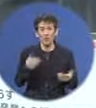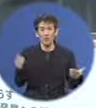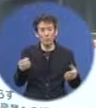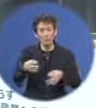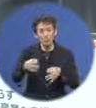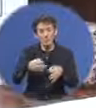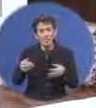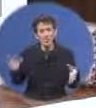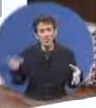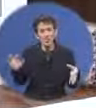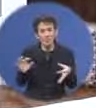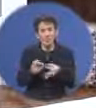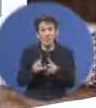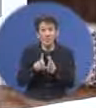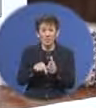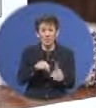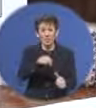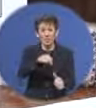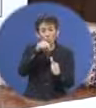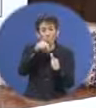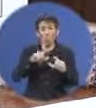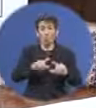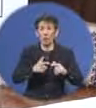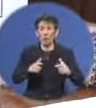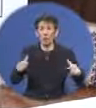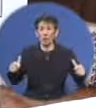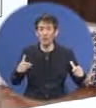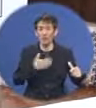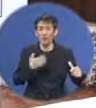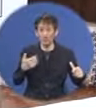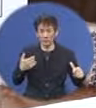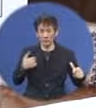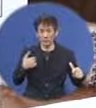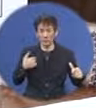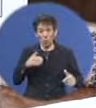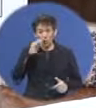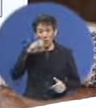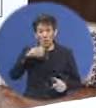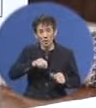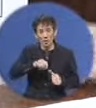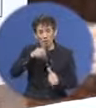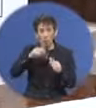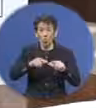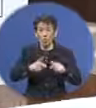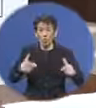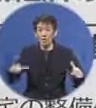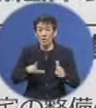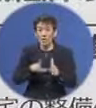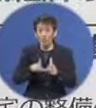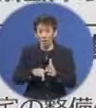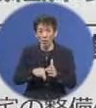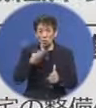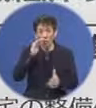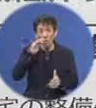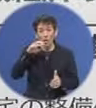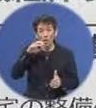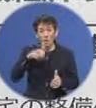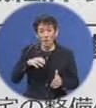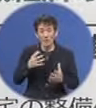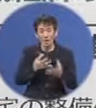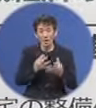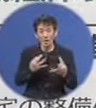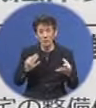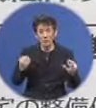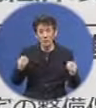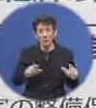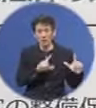ら、うん、実は雇用が増えるんですね、 そうですね、 はい、で和歌山で雇用がたくさん増えたら、うん、それは和歌山にたくさんの人が住めるということ